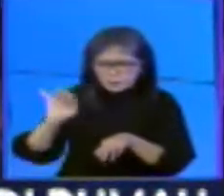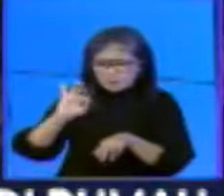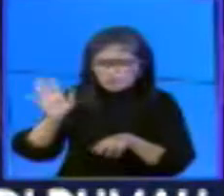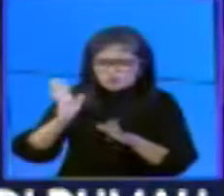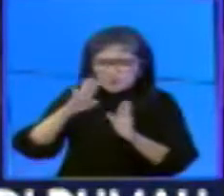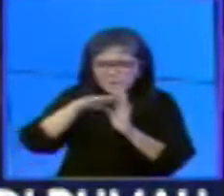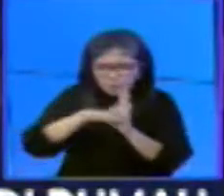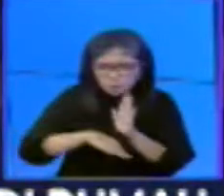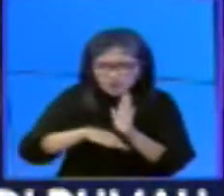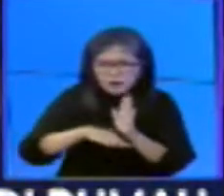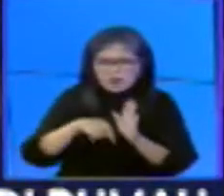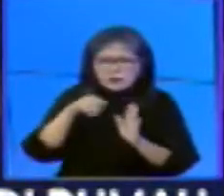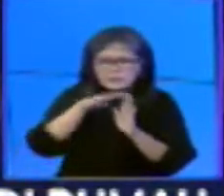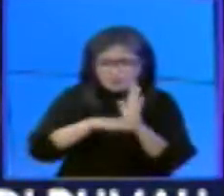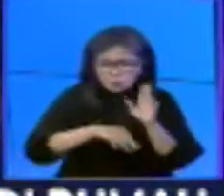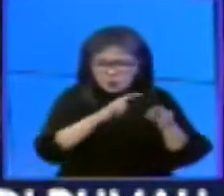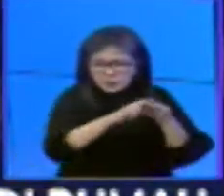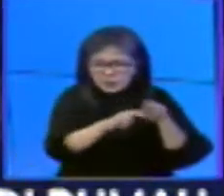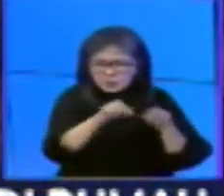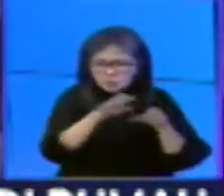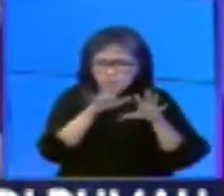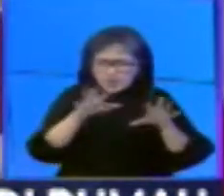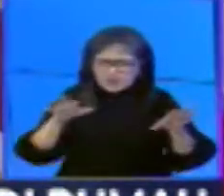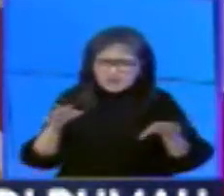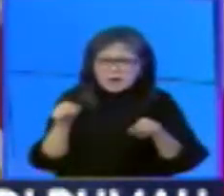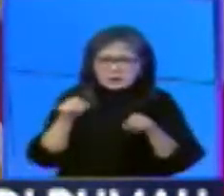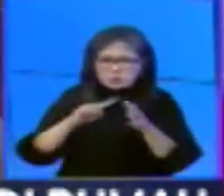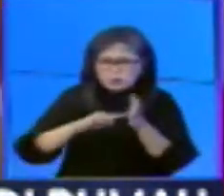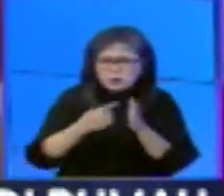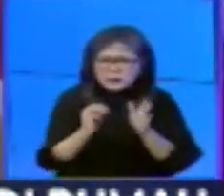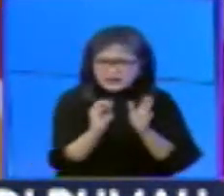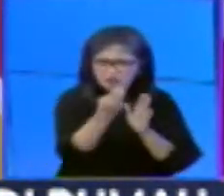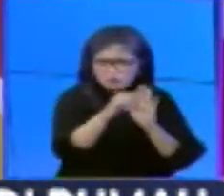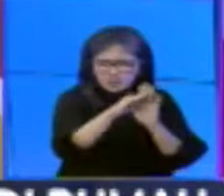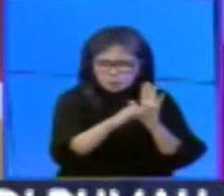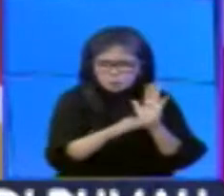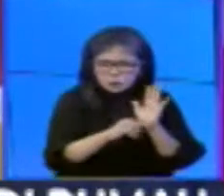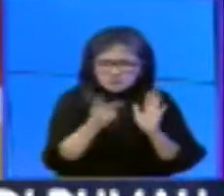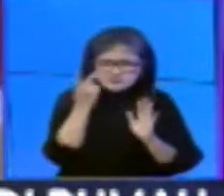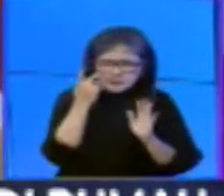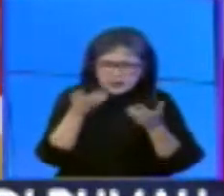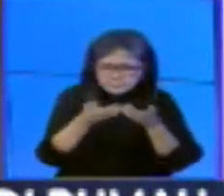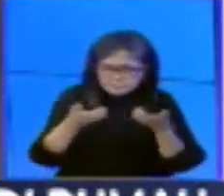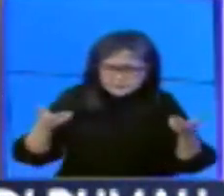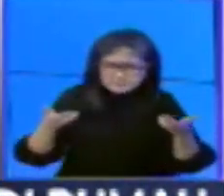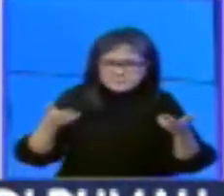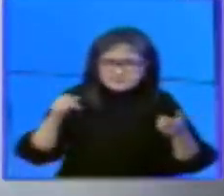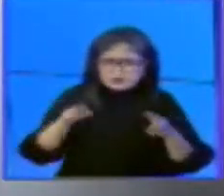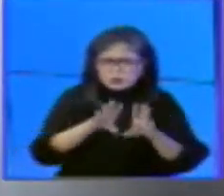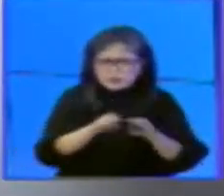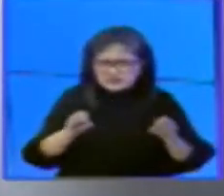Menurunnya angka pengguna KRL menjadi gambaran banyaknya warga yang mulai menaati imbauan pemerintah terkait social distancing atau bekerja, belajar,